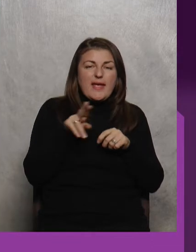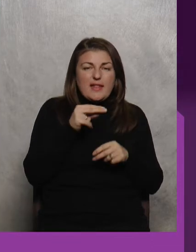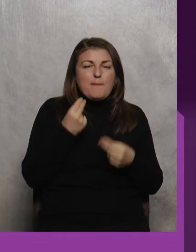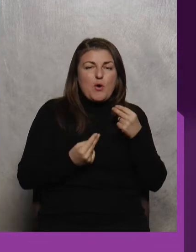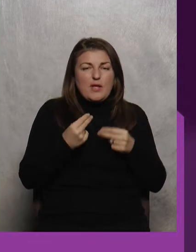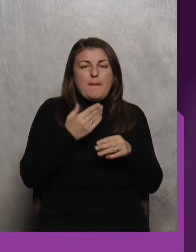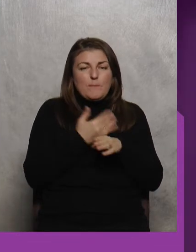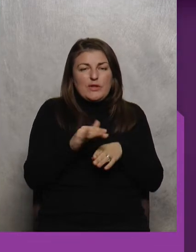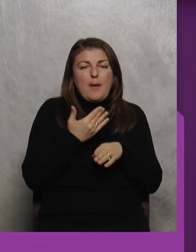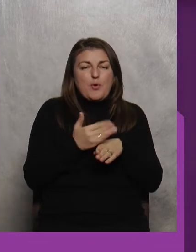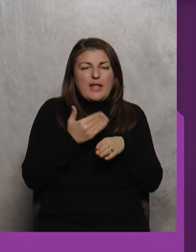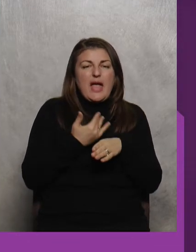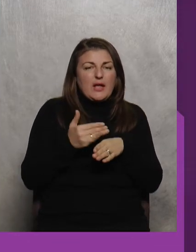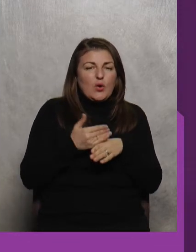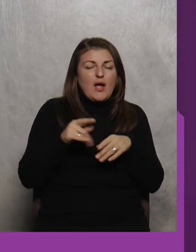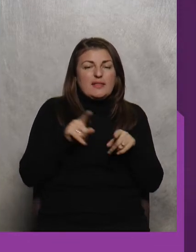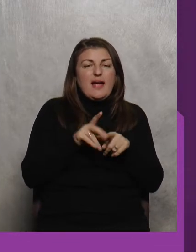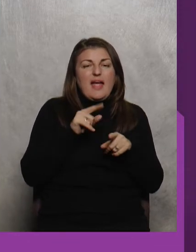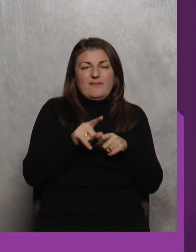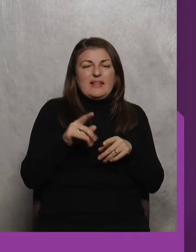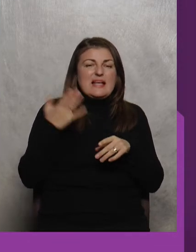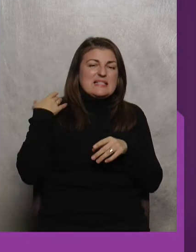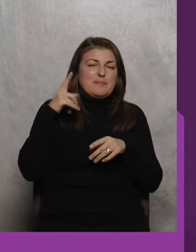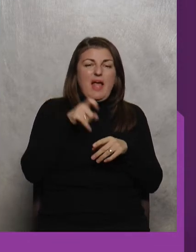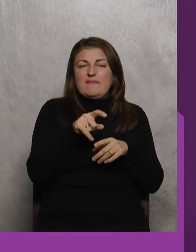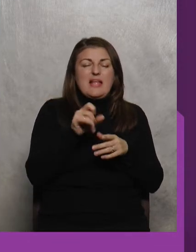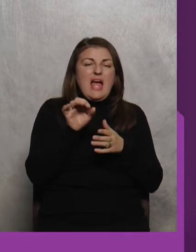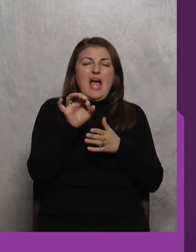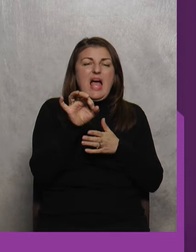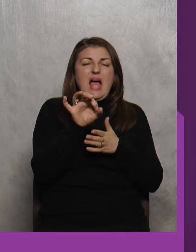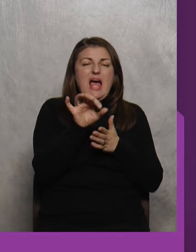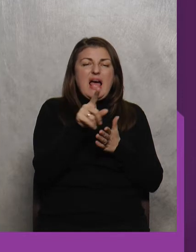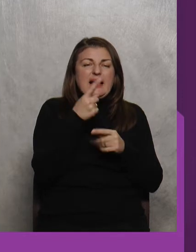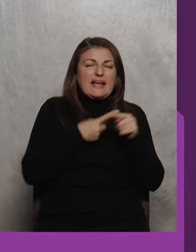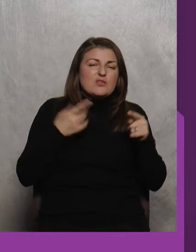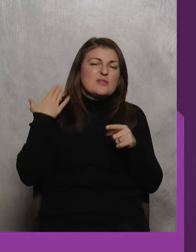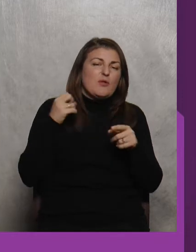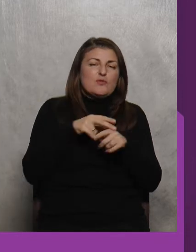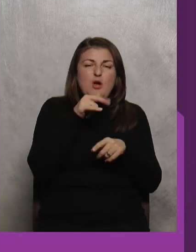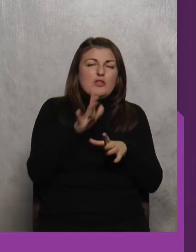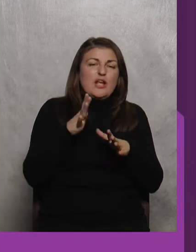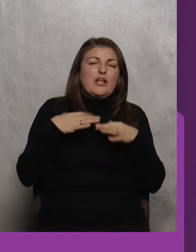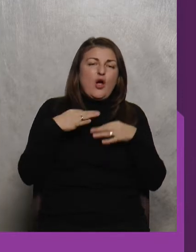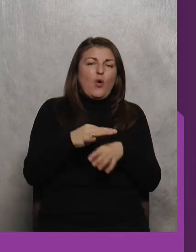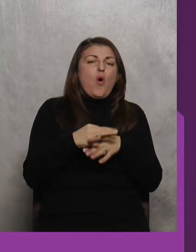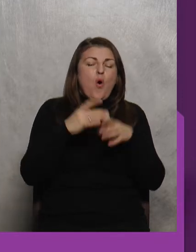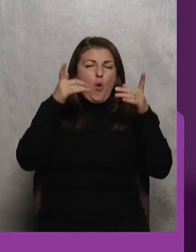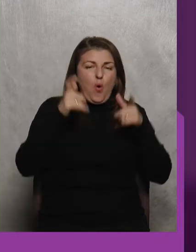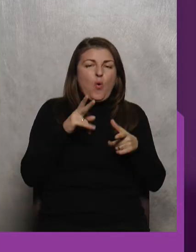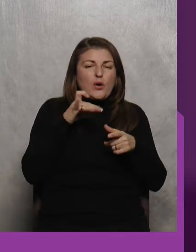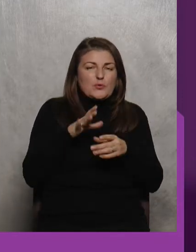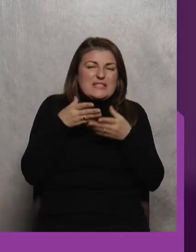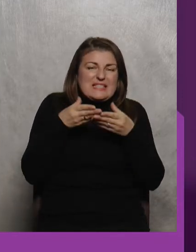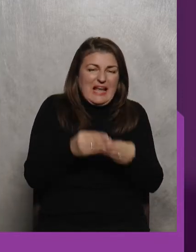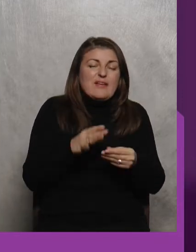поєдинку потихеньку. Так як він спинальник, він не може різко включити спину, він, бачите, тільки корпусом давить.